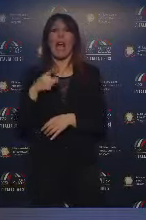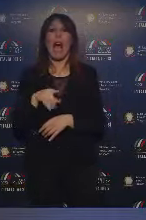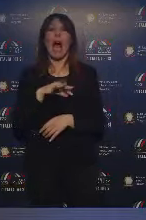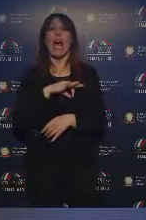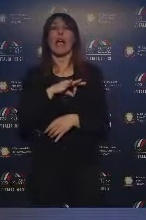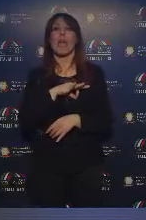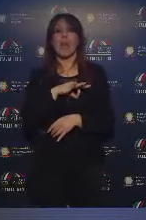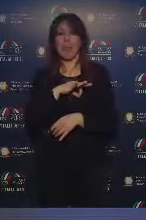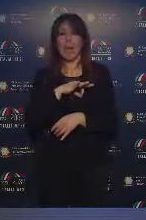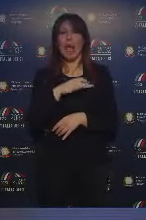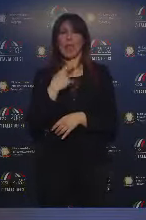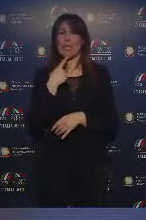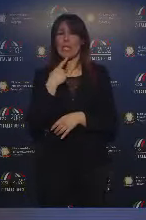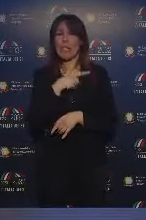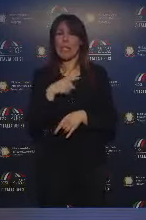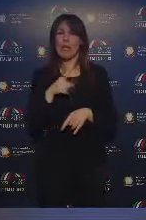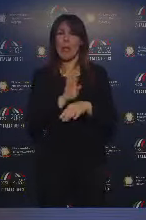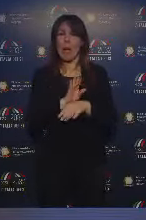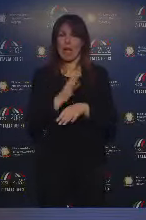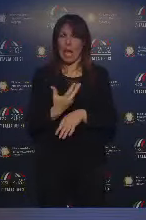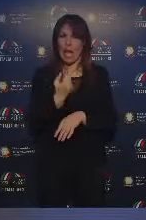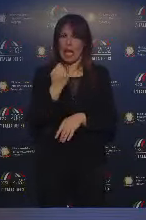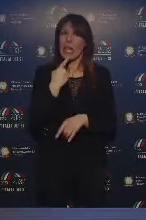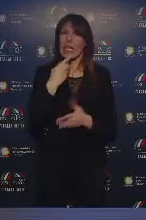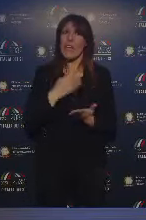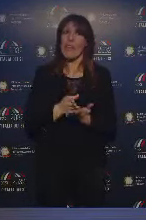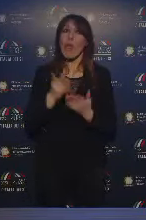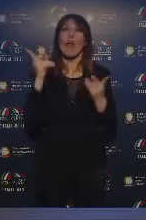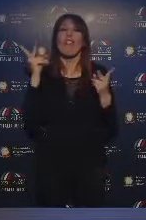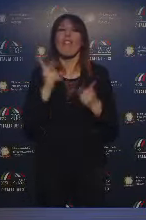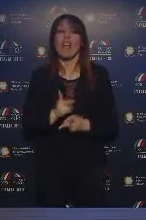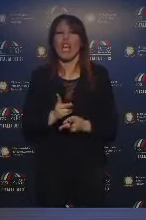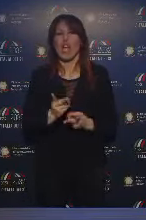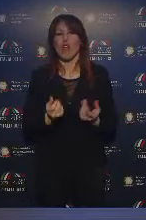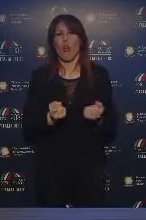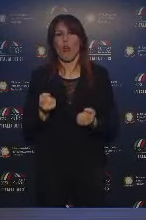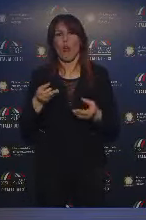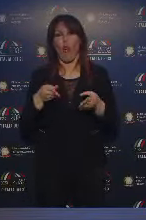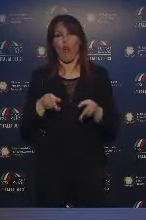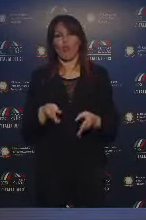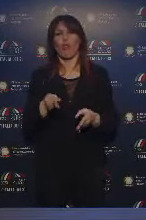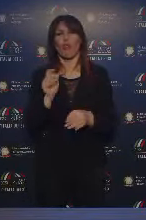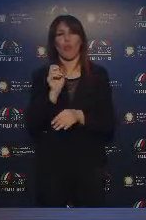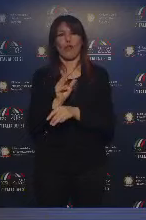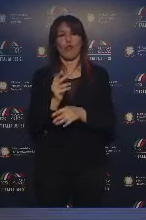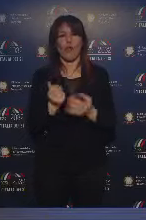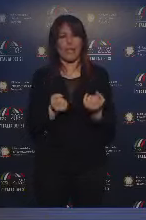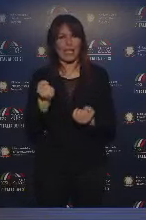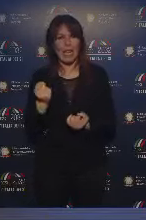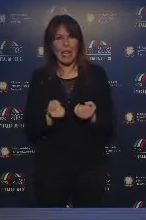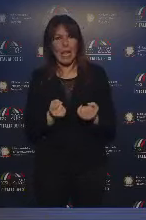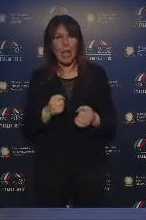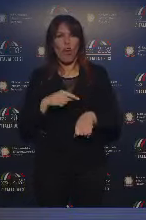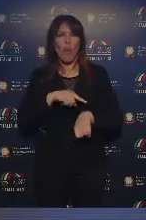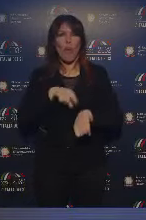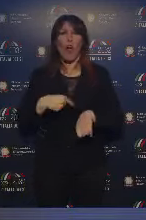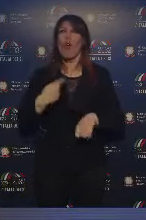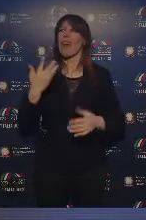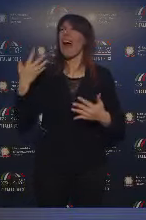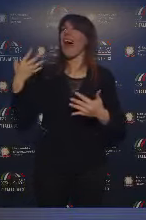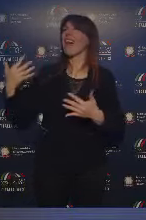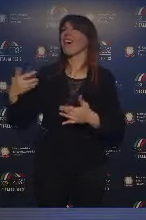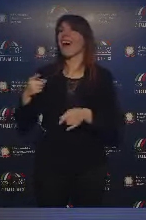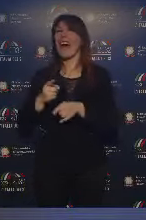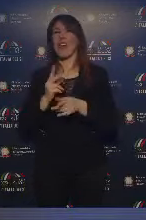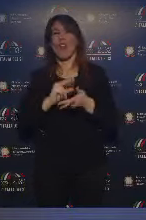per chi acquisirà la patente per chi ha frequentato davvero i corsi di educazione stradale per evitare che sia l'ora d'aria durante la